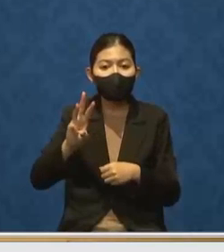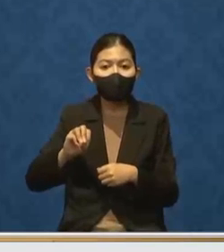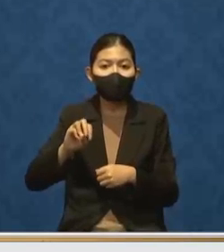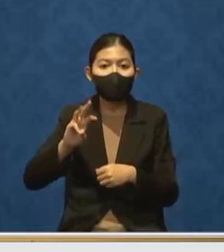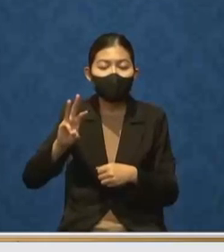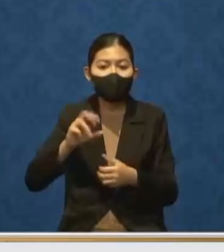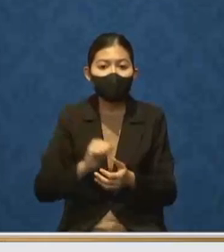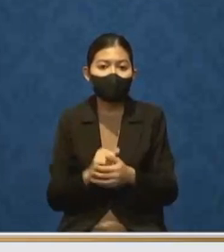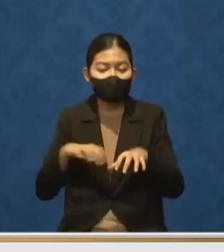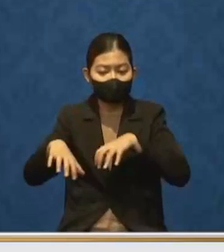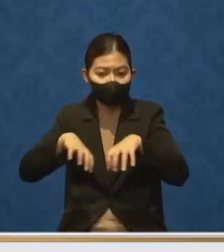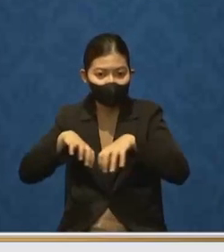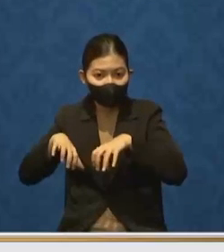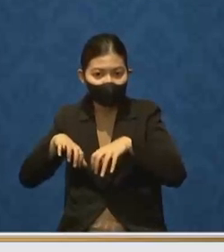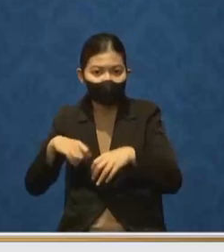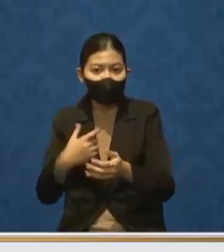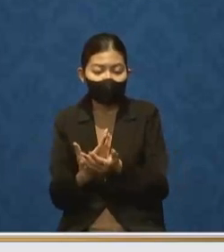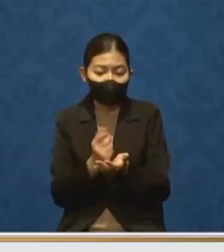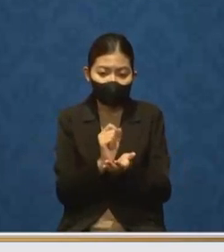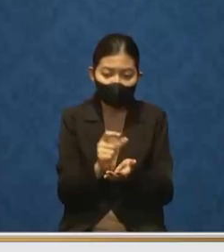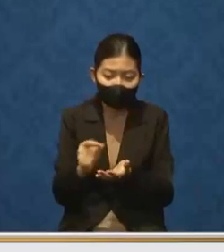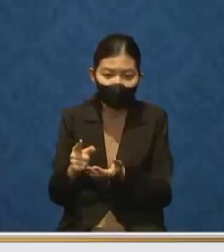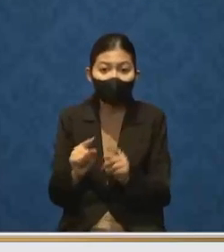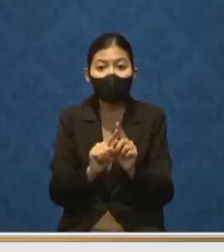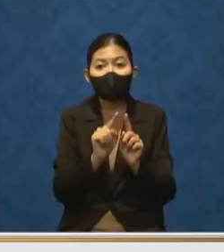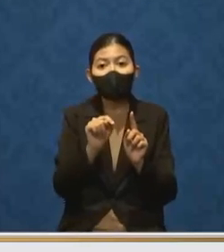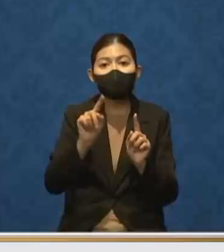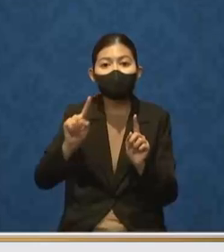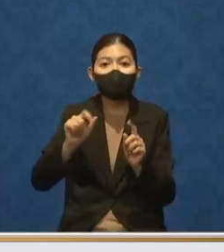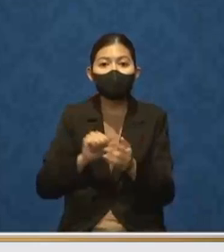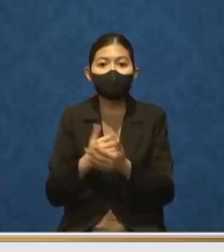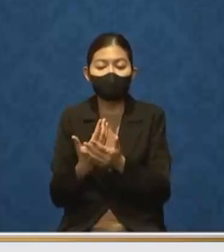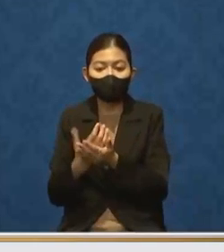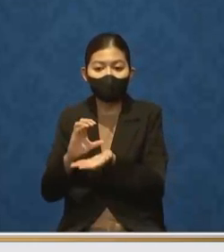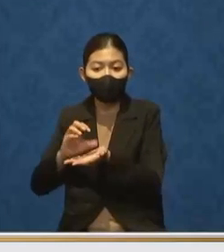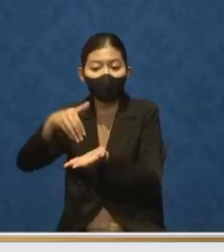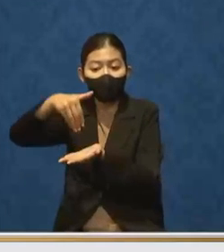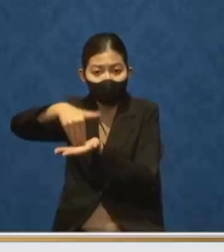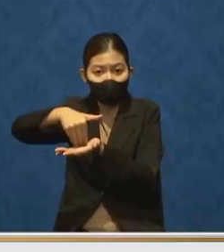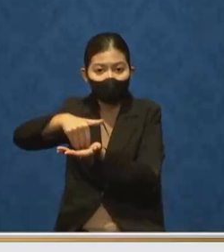งบประมาณรายจ่าย 1.1 งบประมาณรายจ่ายงบกลางจำนวน